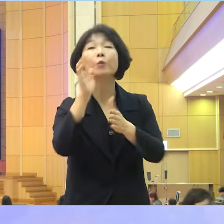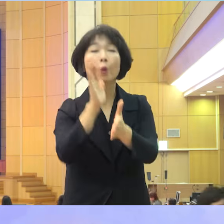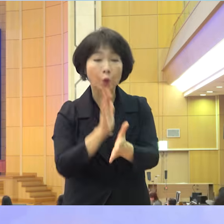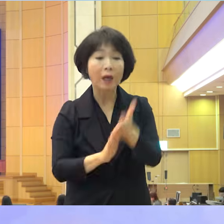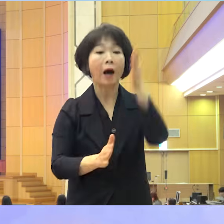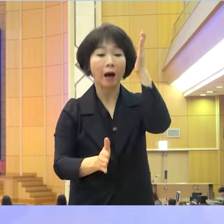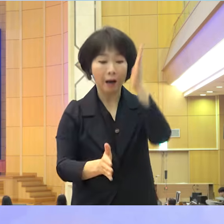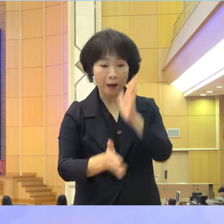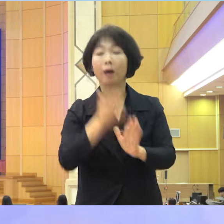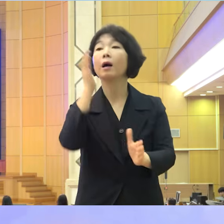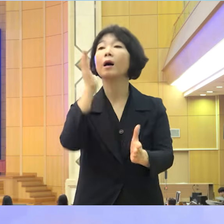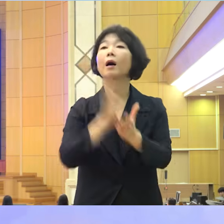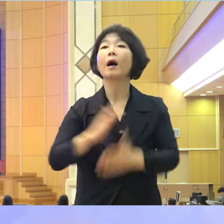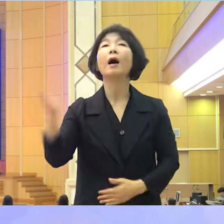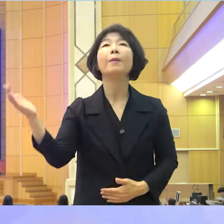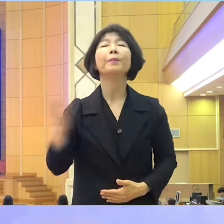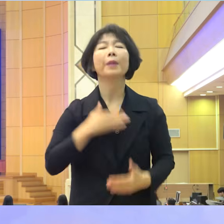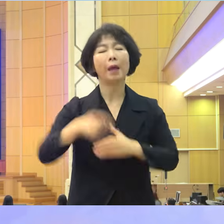것이 내 맘을